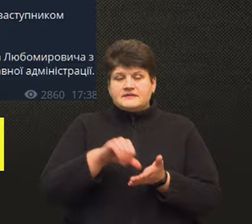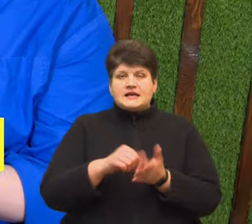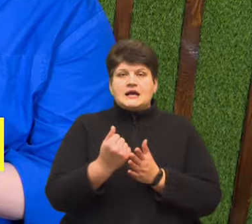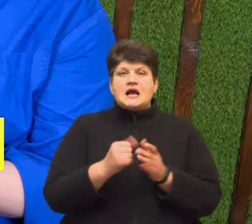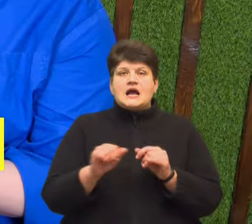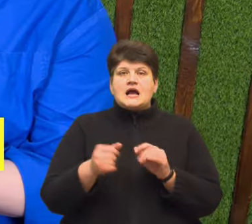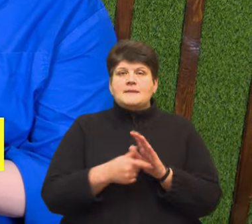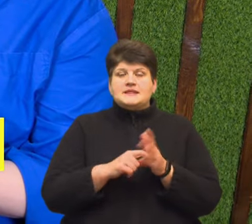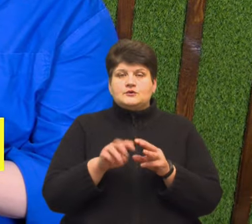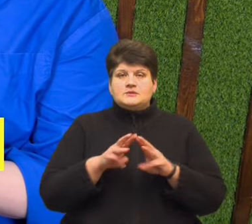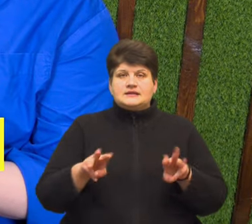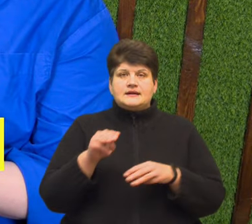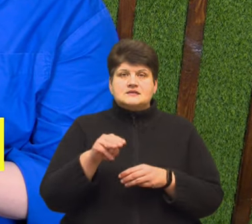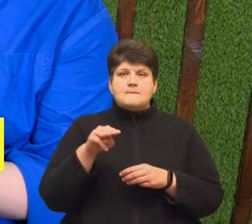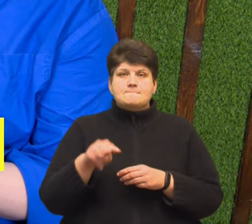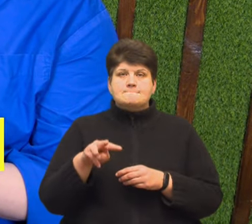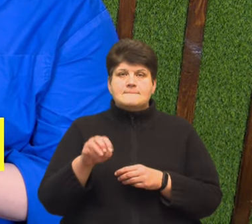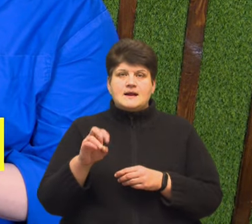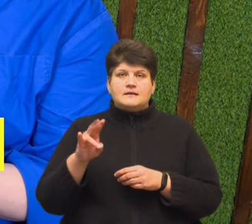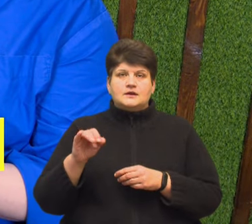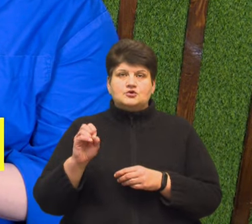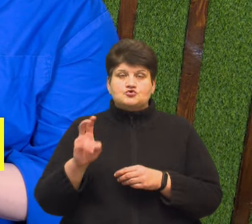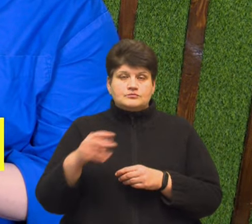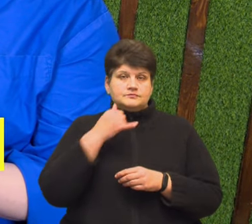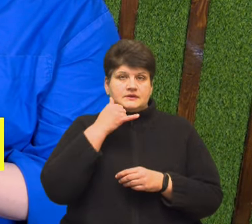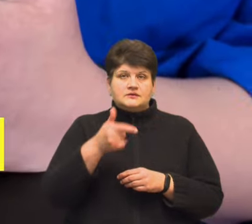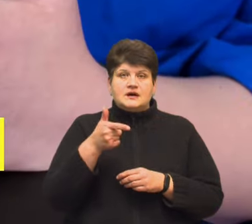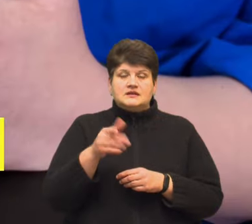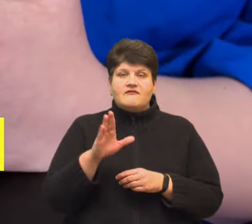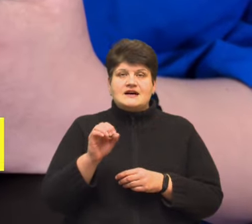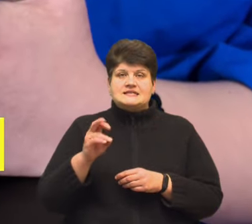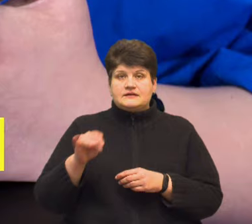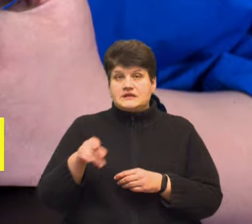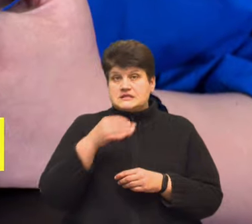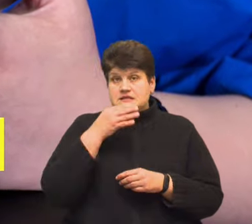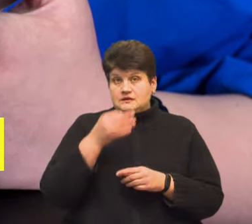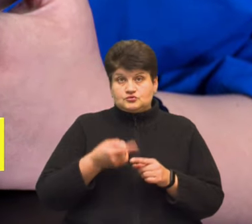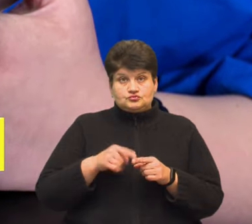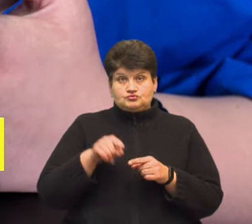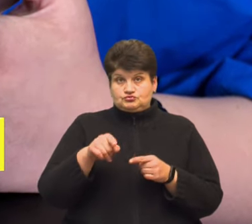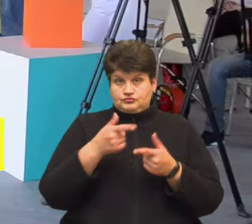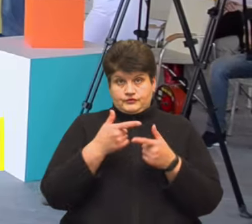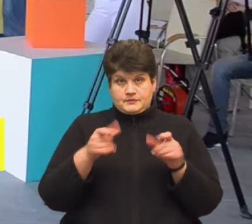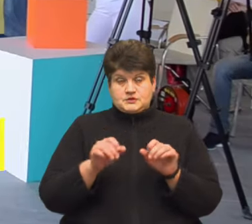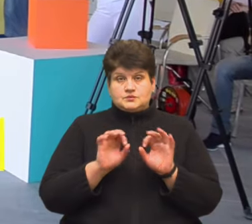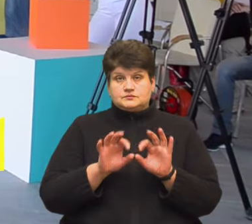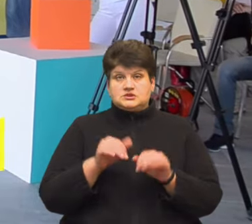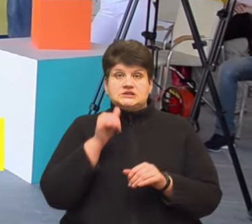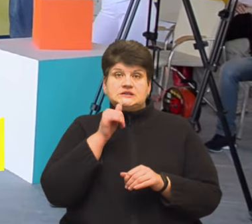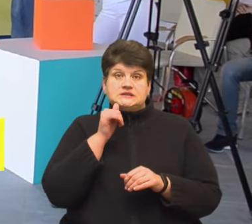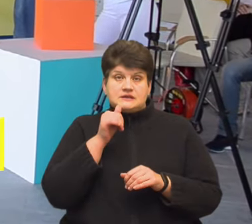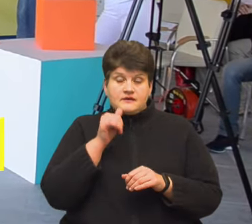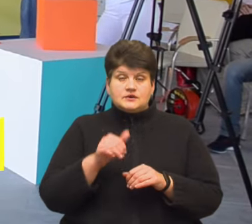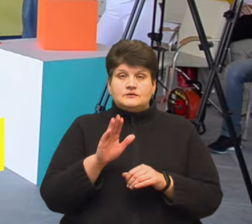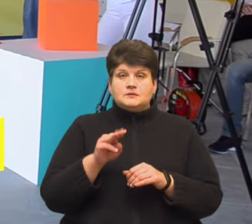Мельничук ми телефонували доречниці обласної військової адміністрації Ганни Василенко Вона сказала що цю інформацію прокоментують завтра нагадаю Володимира